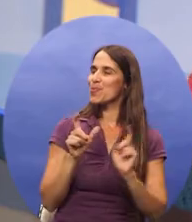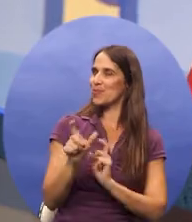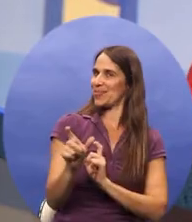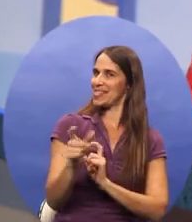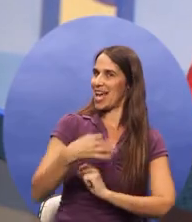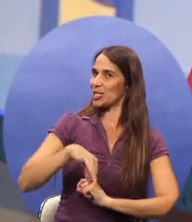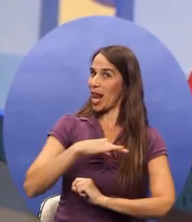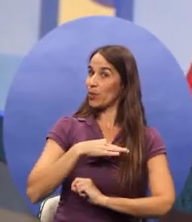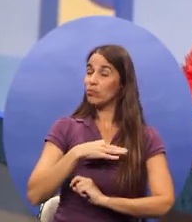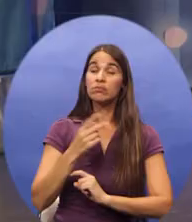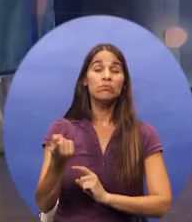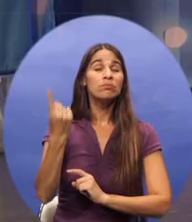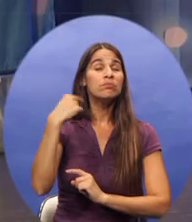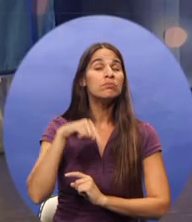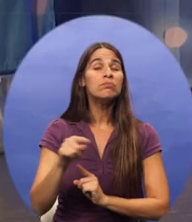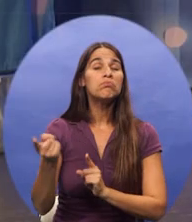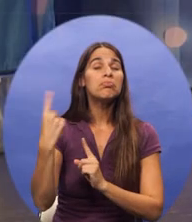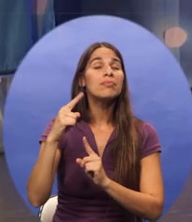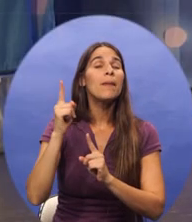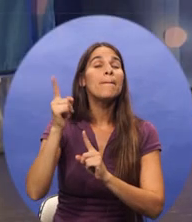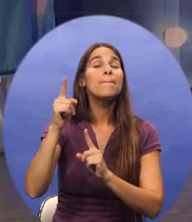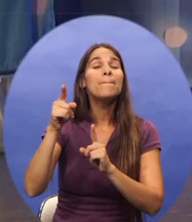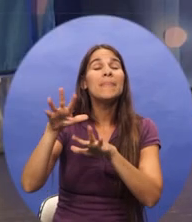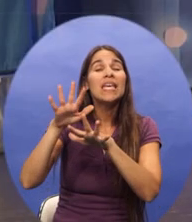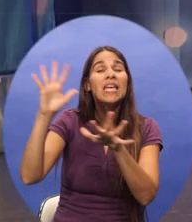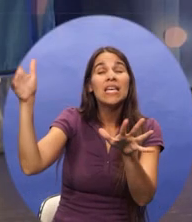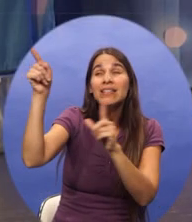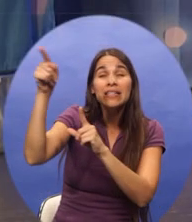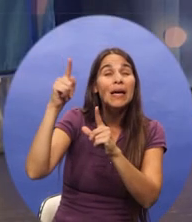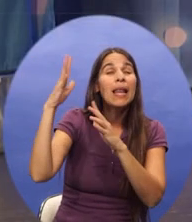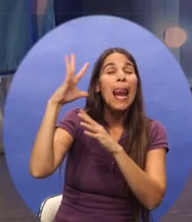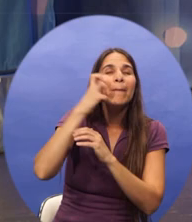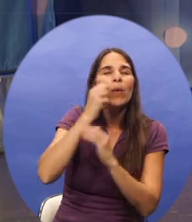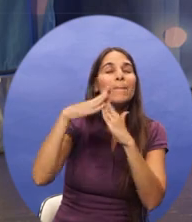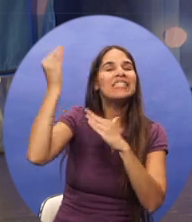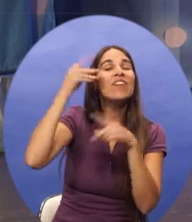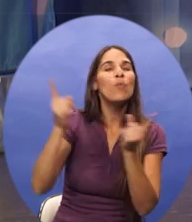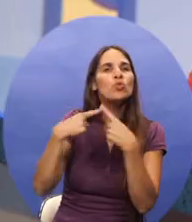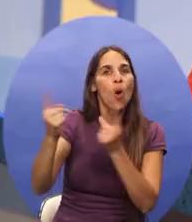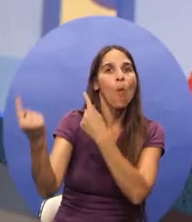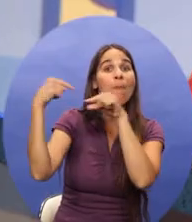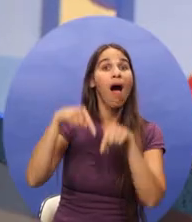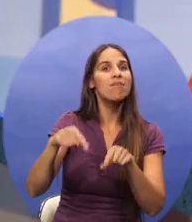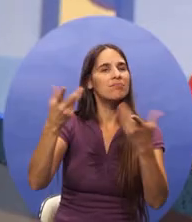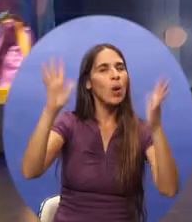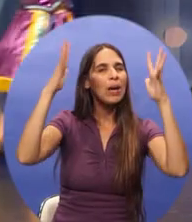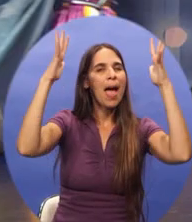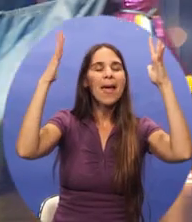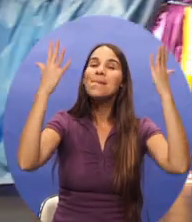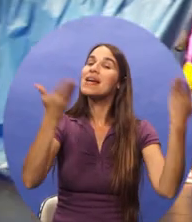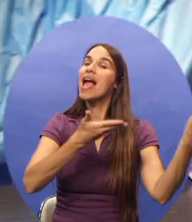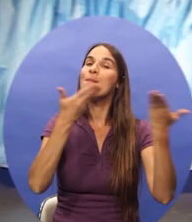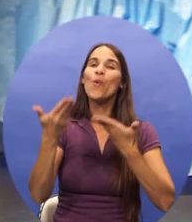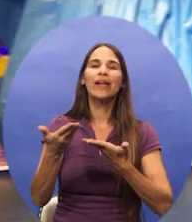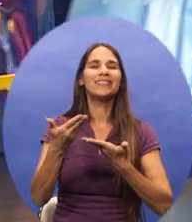לפינת המוסיקה שלנו. הוא הגיע אלינו הישר מלימון בית הספר למוזיקה. קבלו במחיאות כפיים